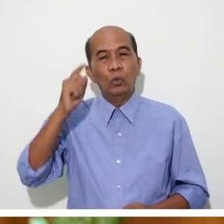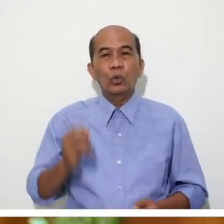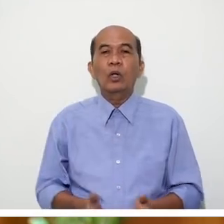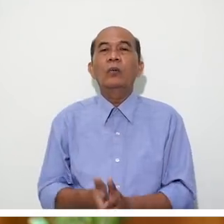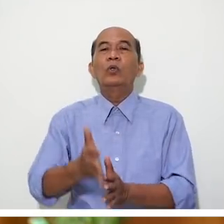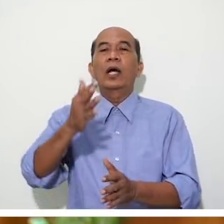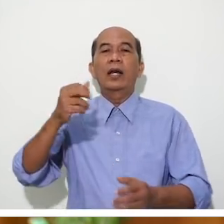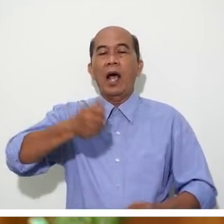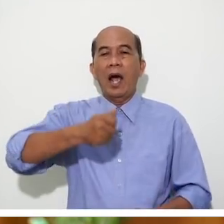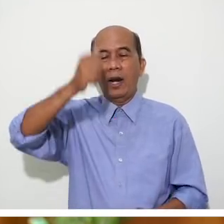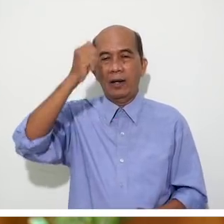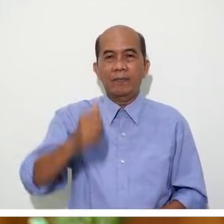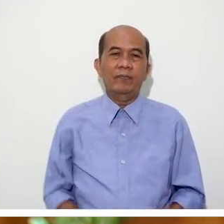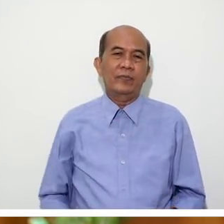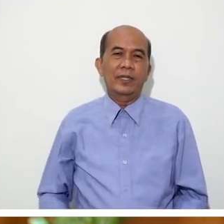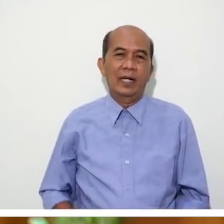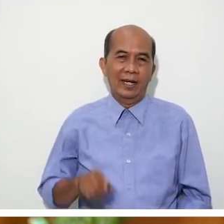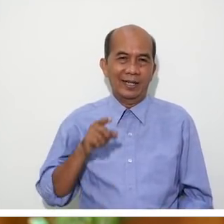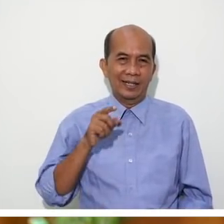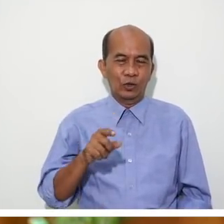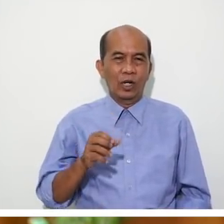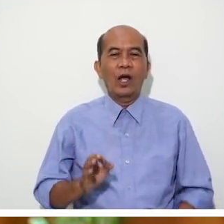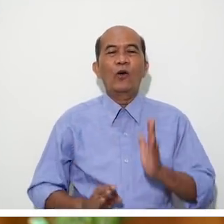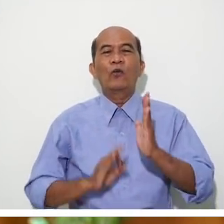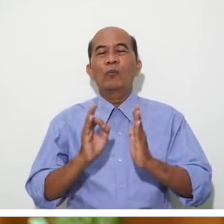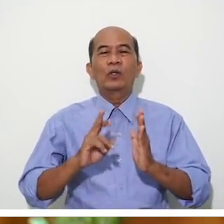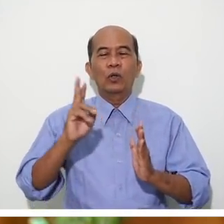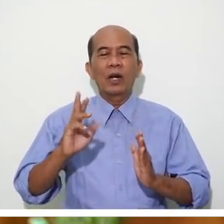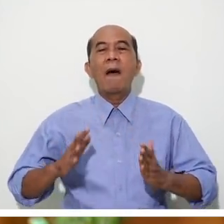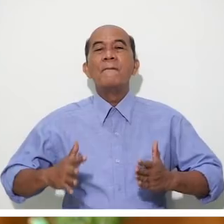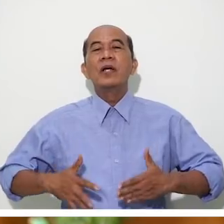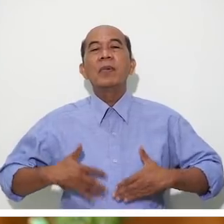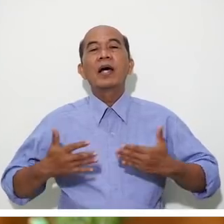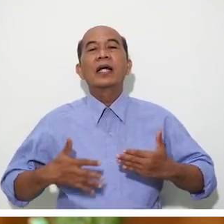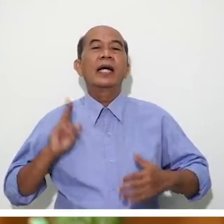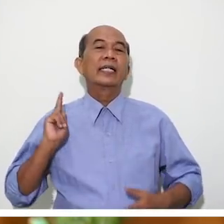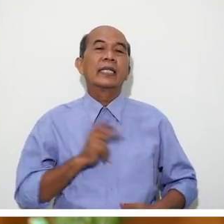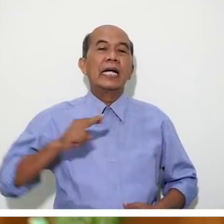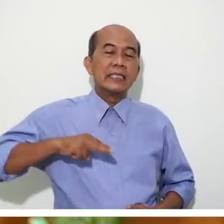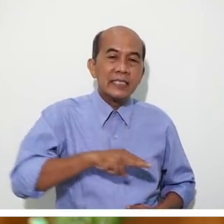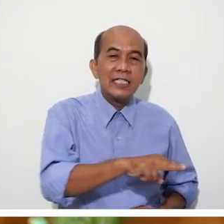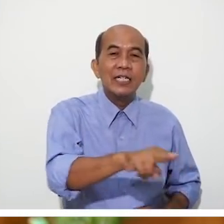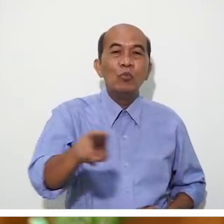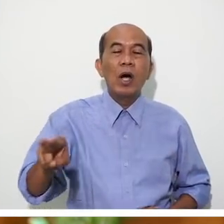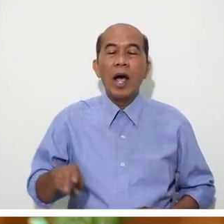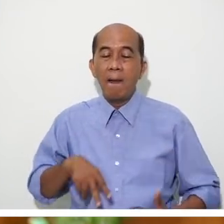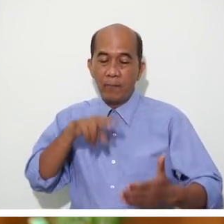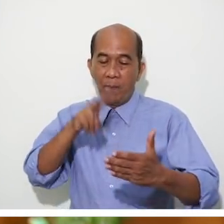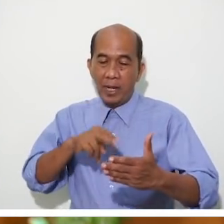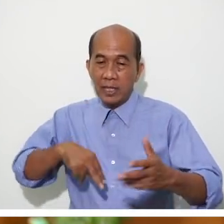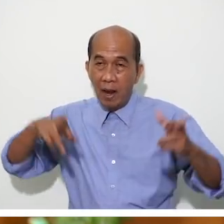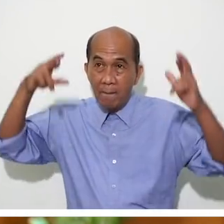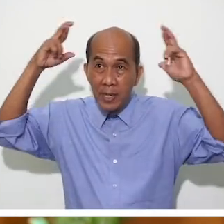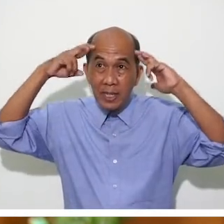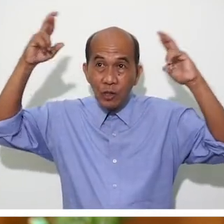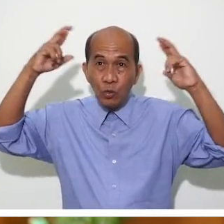Bapa. Sedemikian firman Tuhan. Rekan-rekan sekalian, yang berbahagia adalah kita semua yang membaca, merenungkan